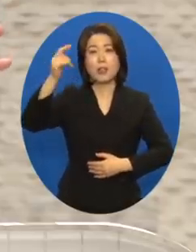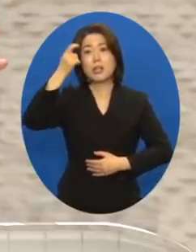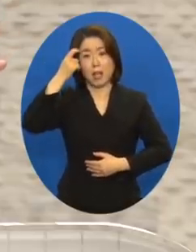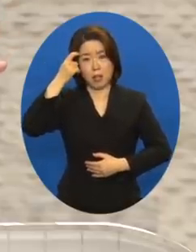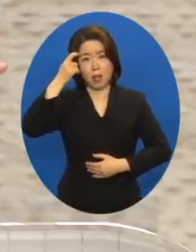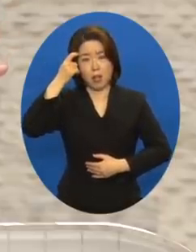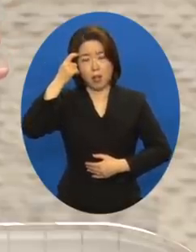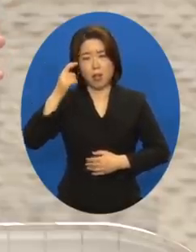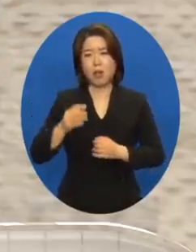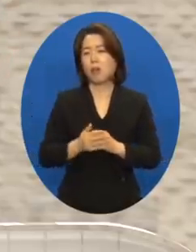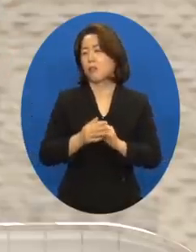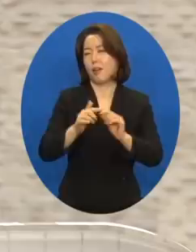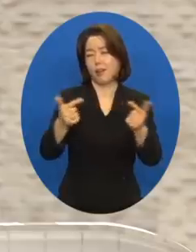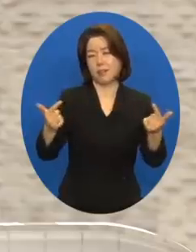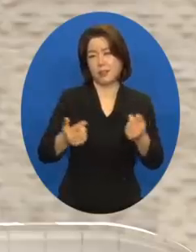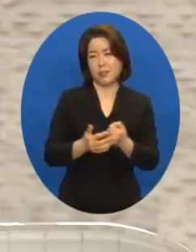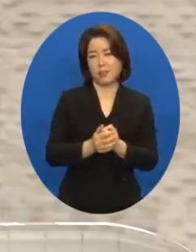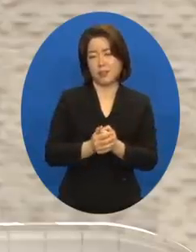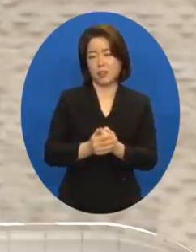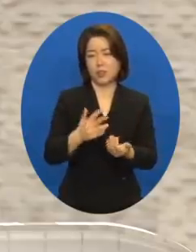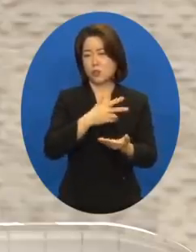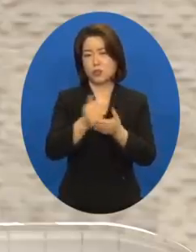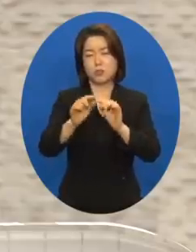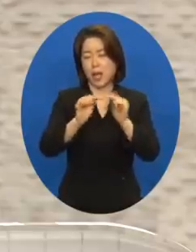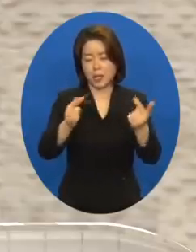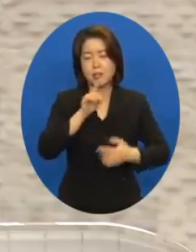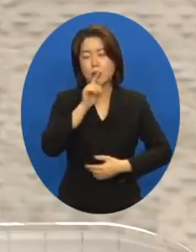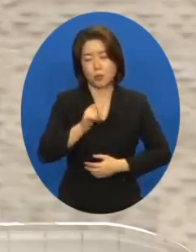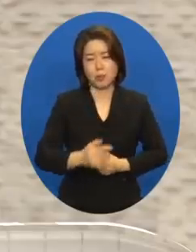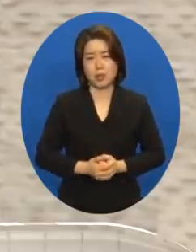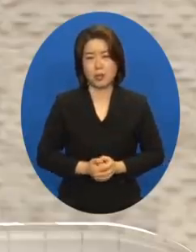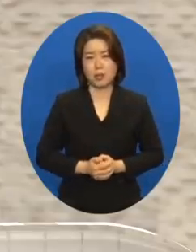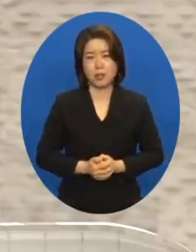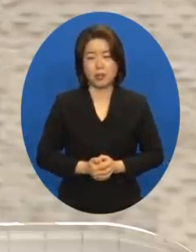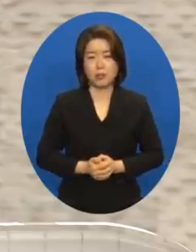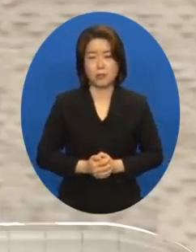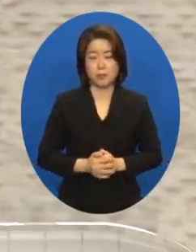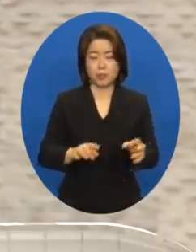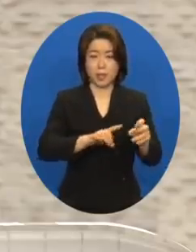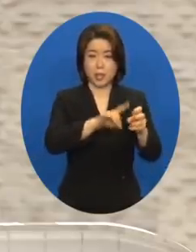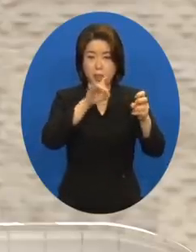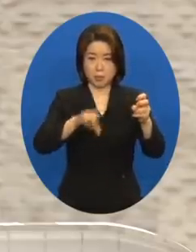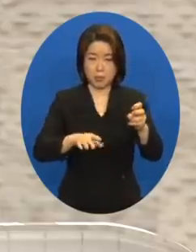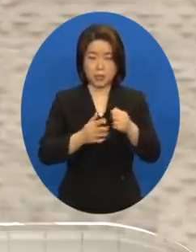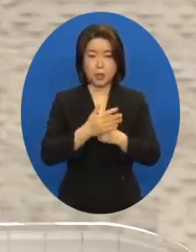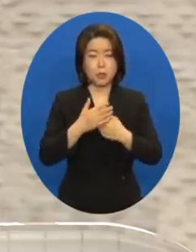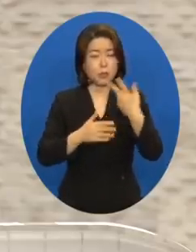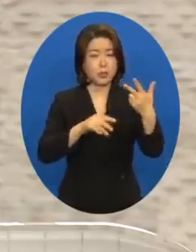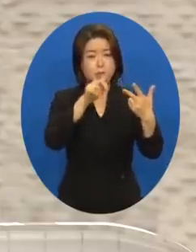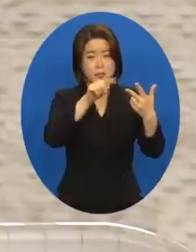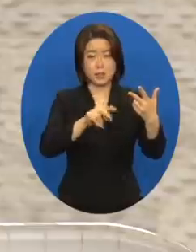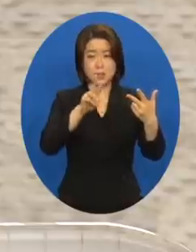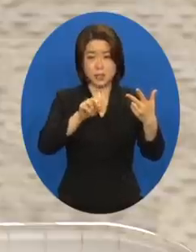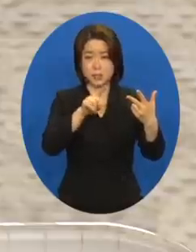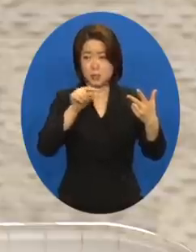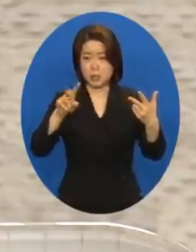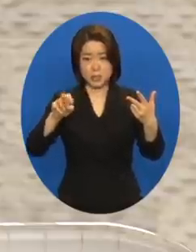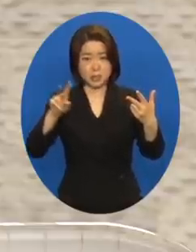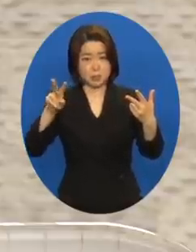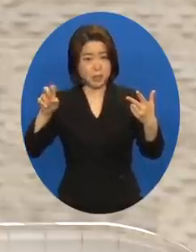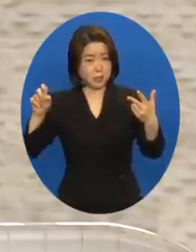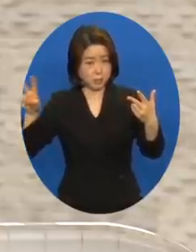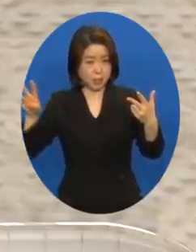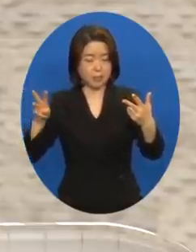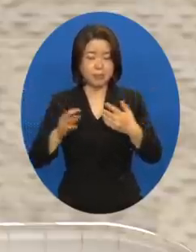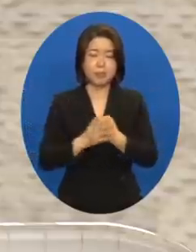했습니다 주님은 아니 라고 말씀하셨어 마태복음 7장 22절 23절 의 그 날에 많은